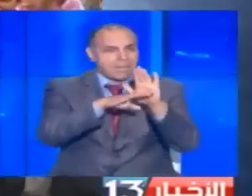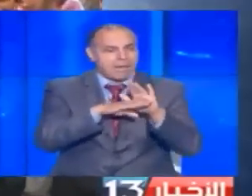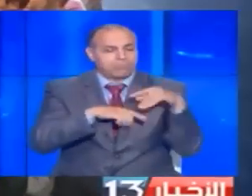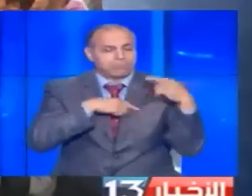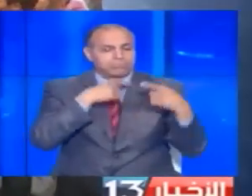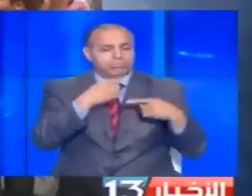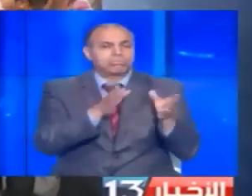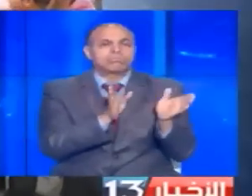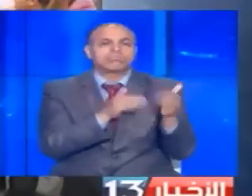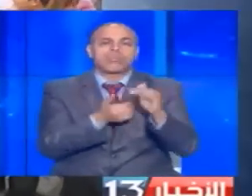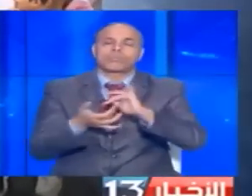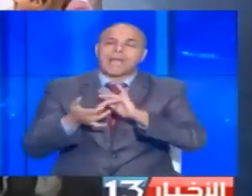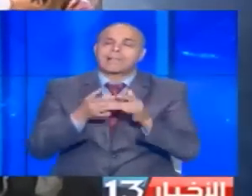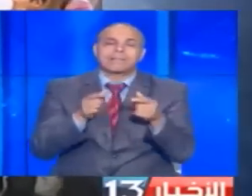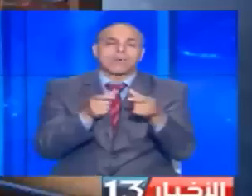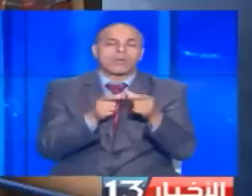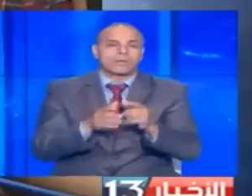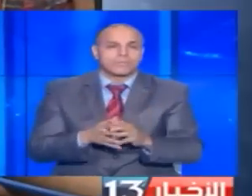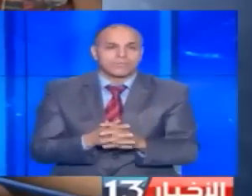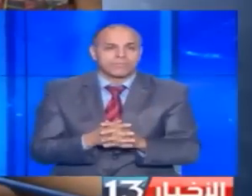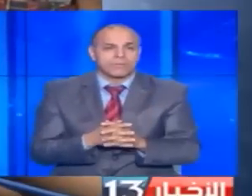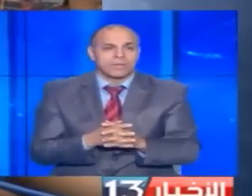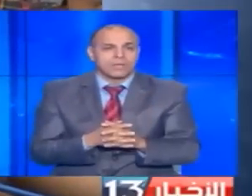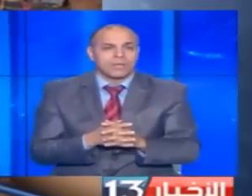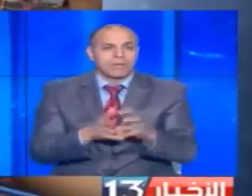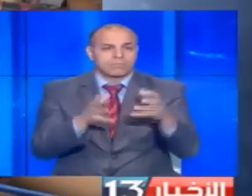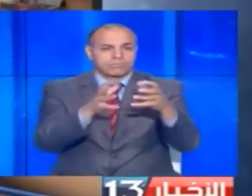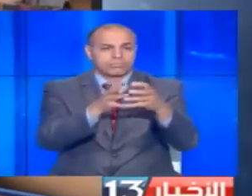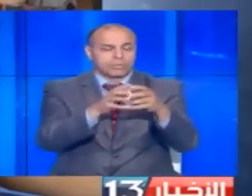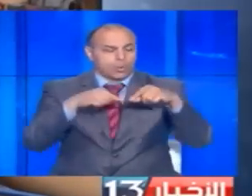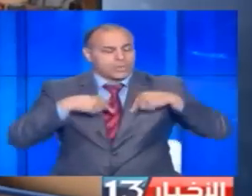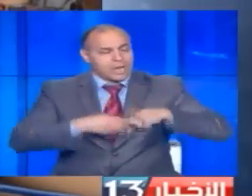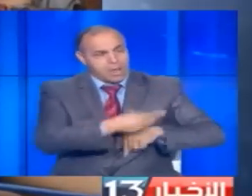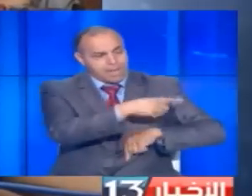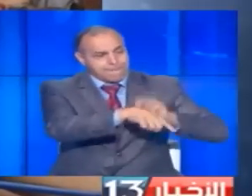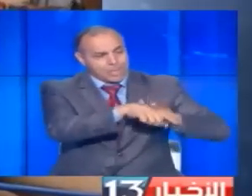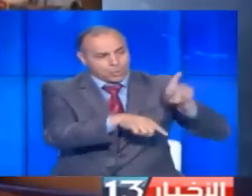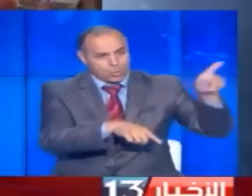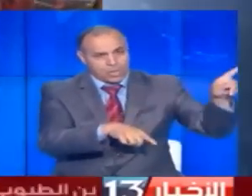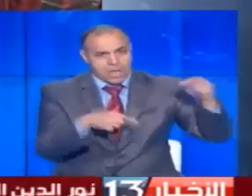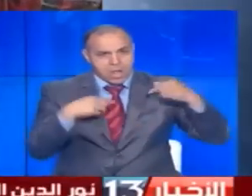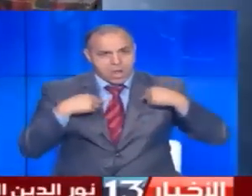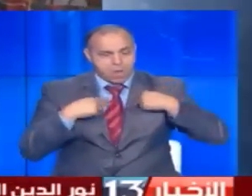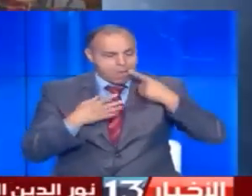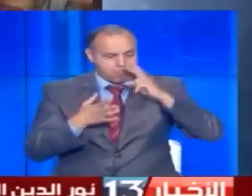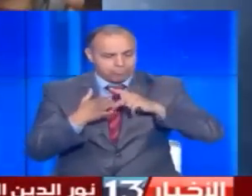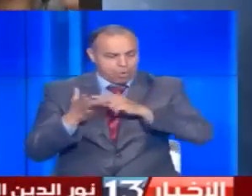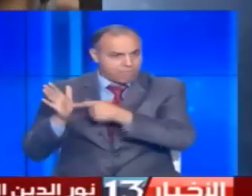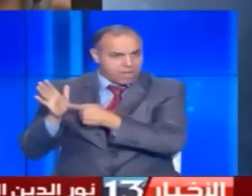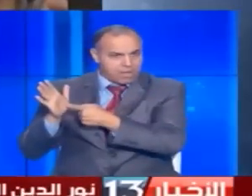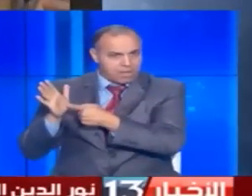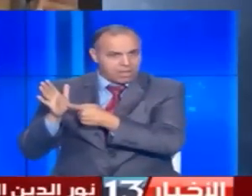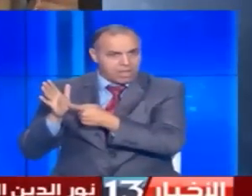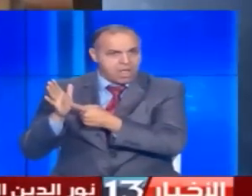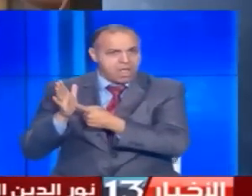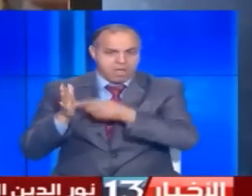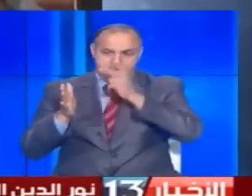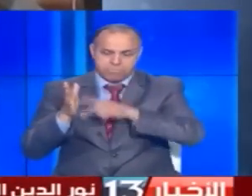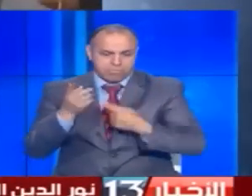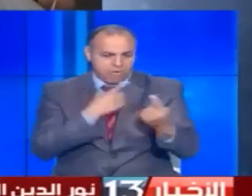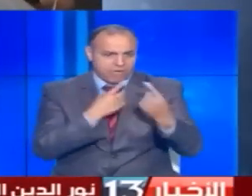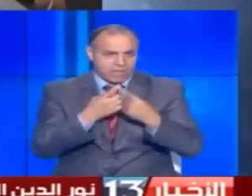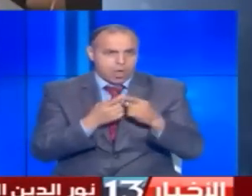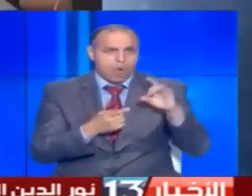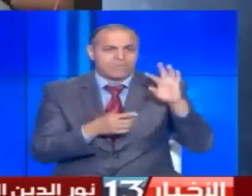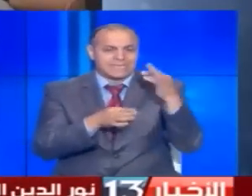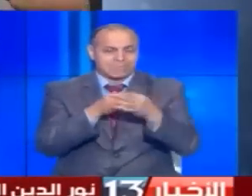لديمومة القطاع العام. الكورة اليوم في ملعب الطرف الحكومي، احنا اليوم عندنا اتفاق ممضى انه ننهي من المفاوضات في